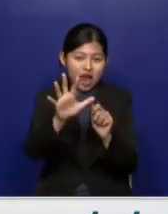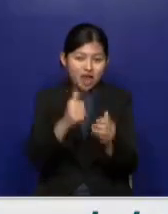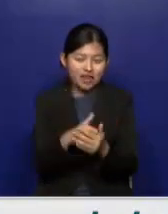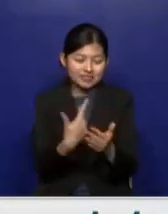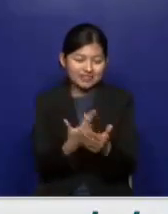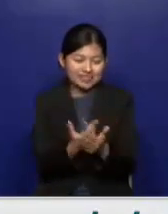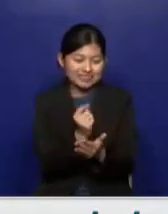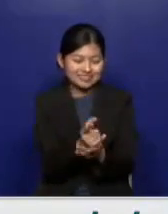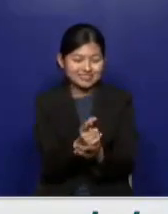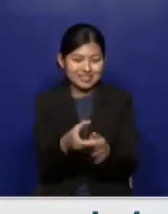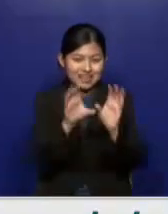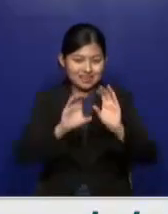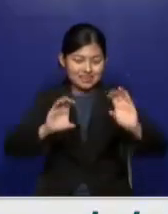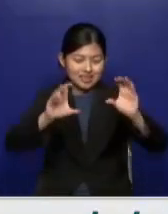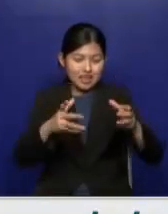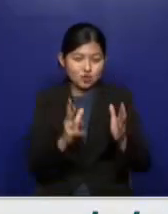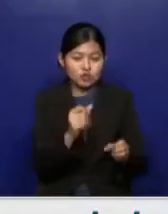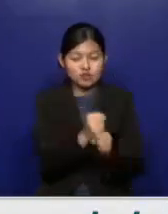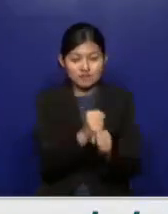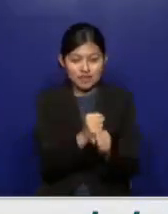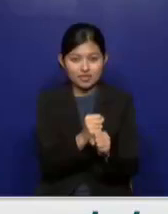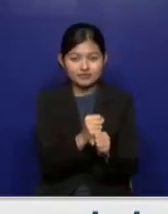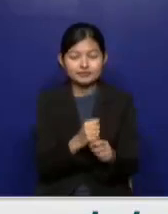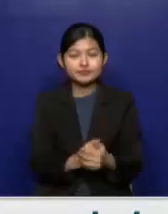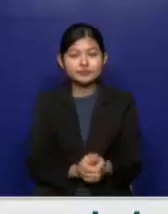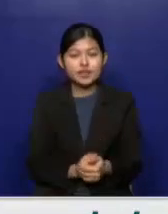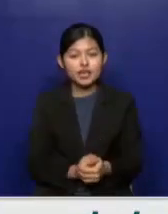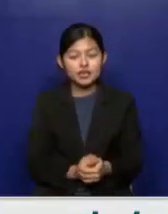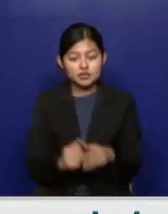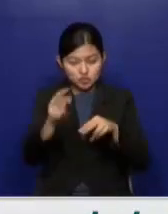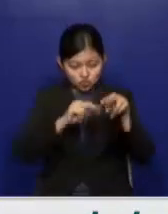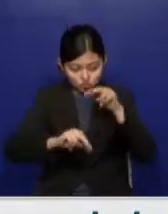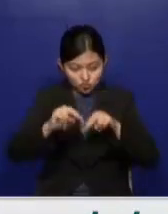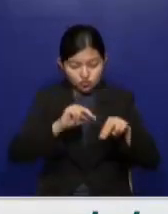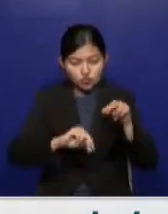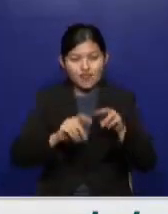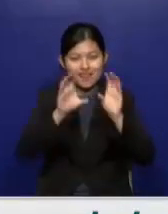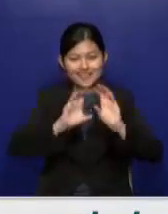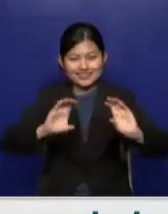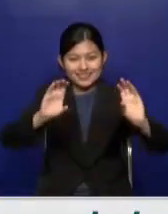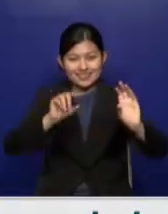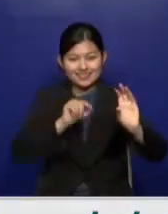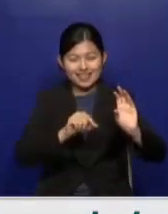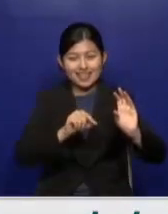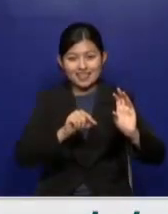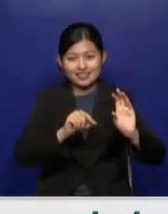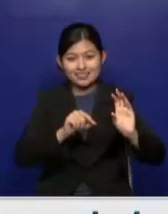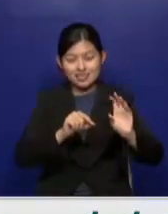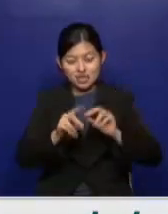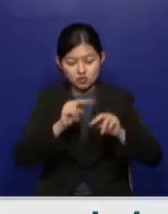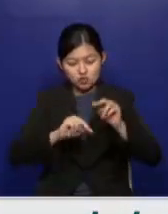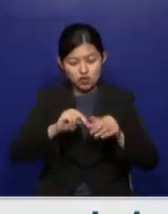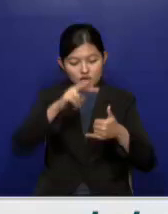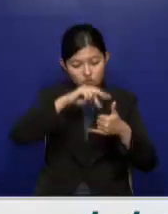รัฐท่านประธานครับในส่วนของการดูแลข้าราชการเกี่ยวกับการรักษาพยาบาล